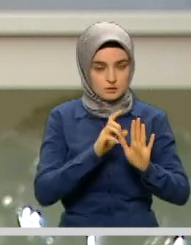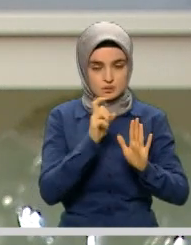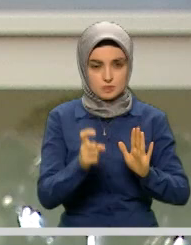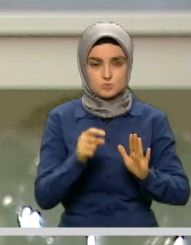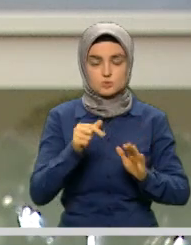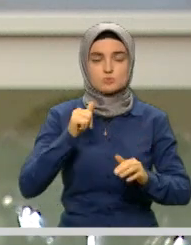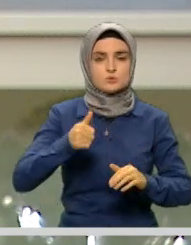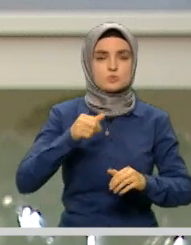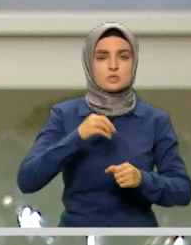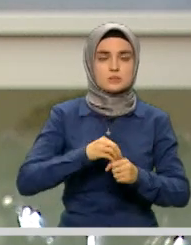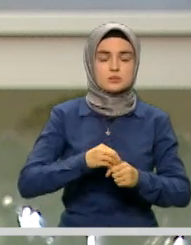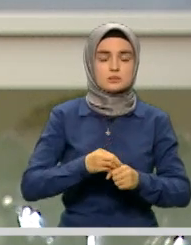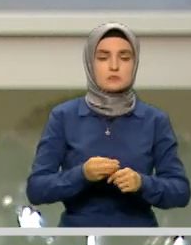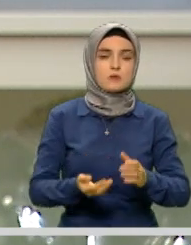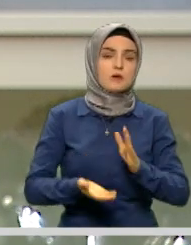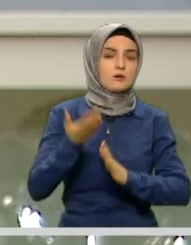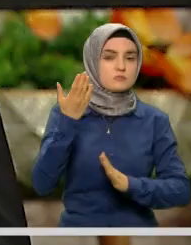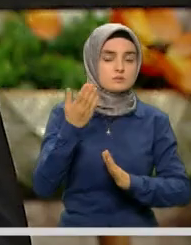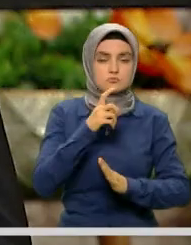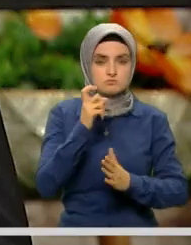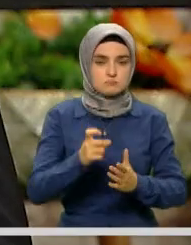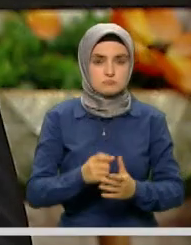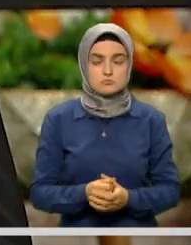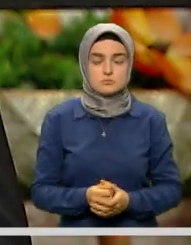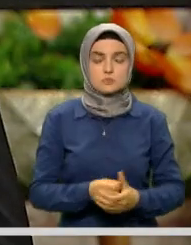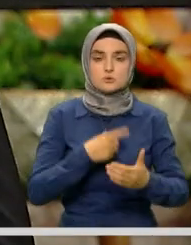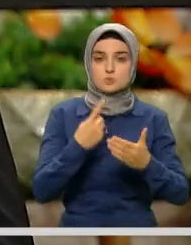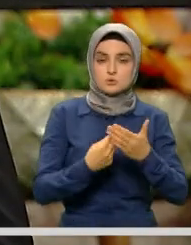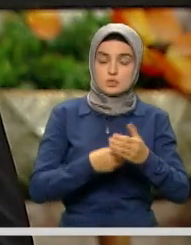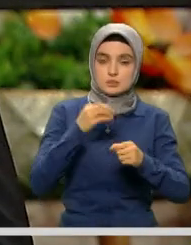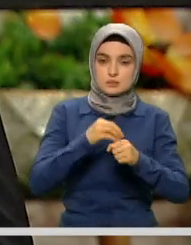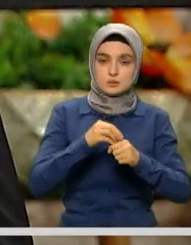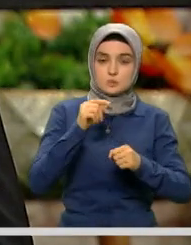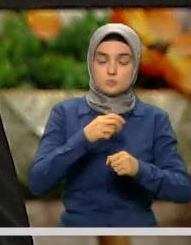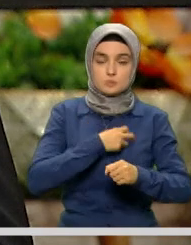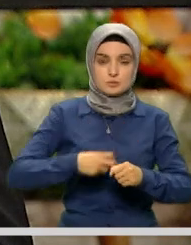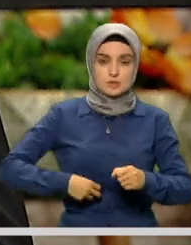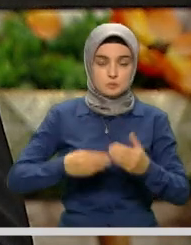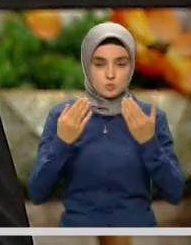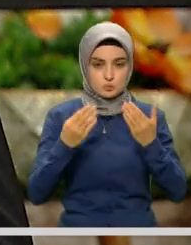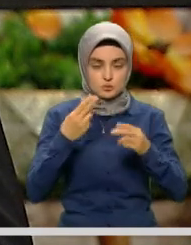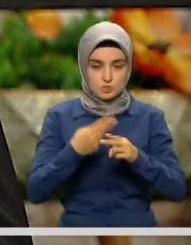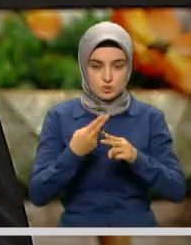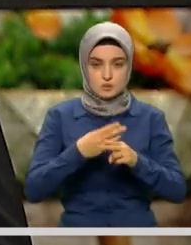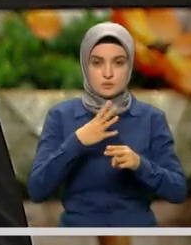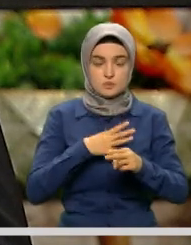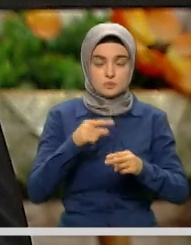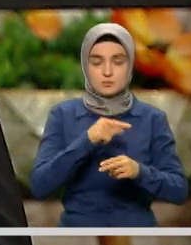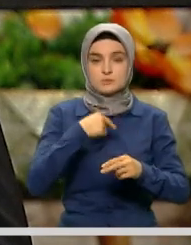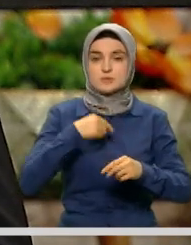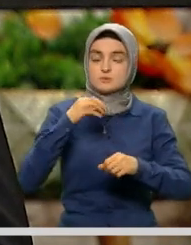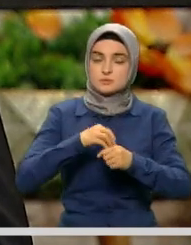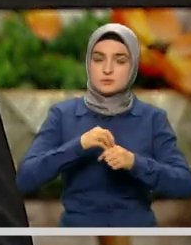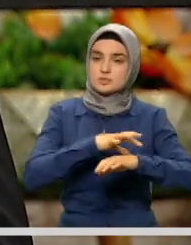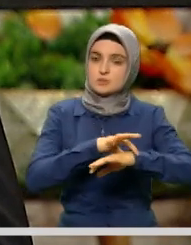gün içerisinde çoğaltmak yine Efendimizin yaptığı gibi? Ya Kur'an-ı Kerim'de işte bu peygamber dualarını örnek verdik. Bunlar aslında bizim için bir rehber